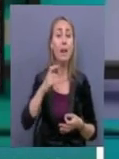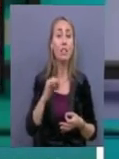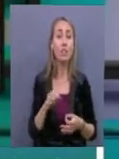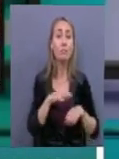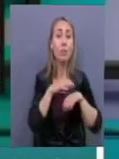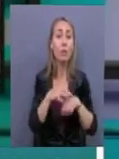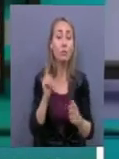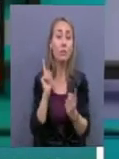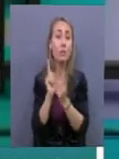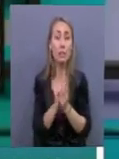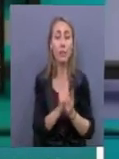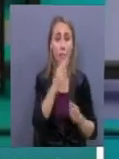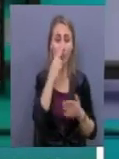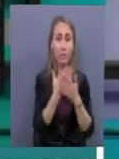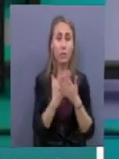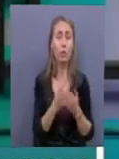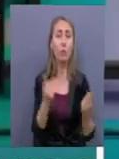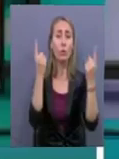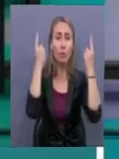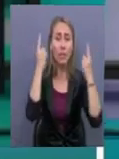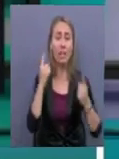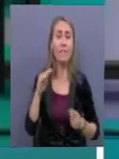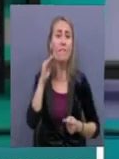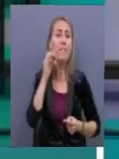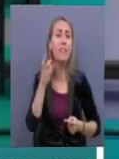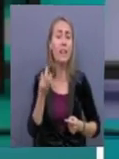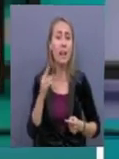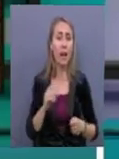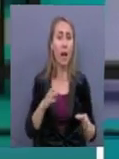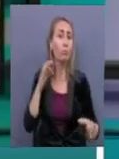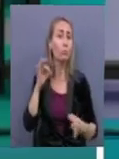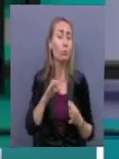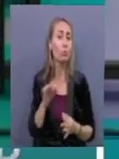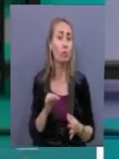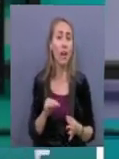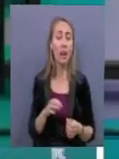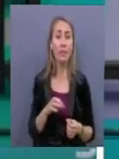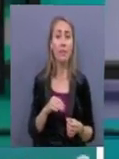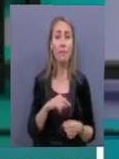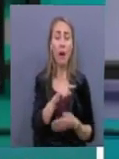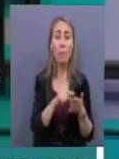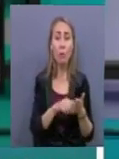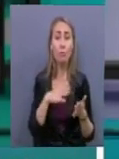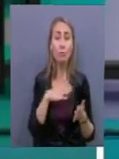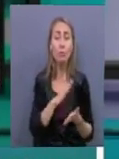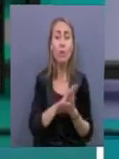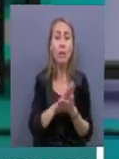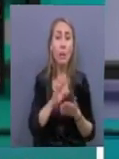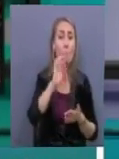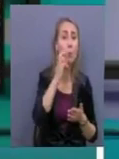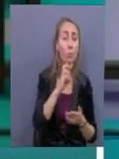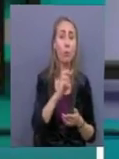танытуда. Облыс әкімі Ермек Маржықпаевпен өткен кездесуде Финляндия елінің 3 бірдей компаниясының өкілдері қатысып, курорт аймақтың көлдерін